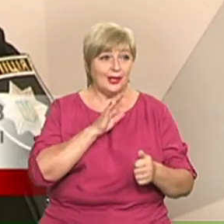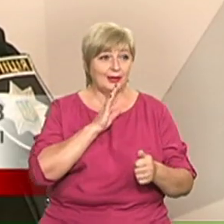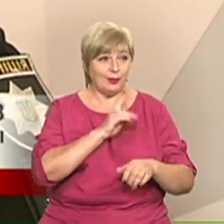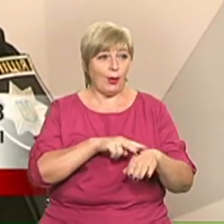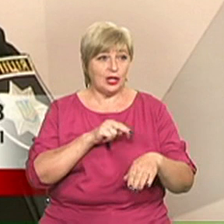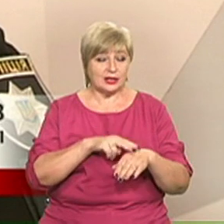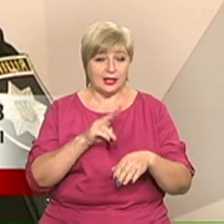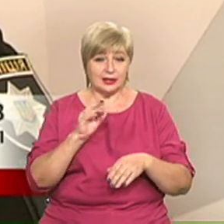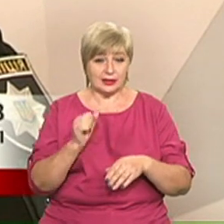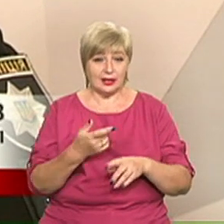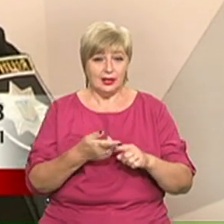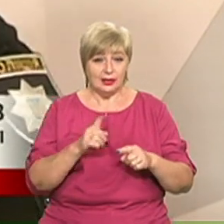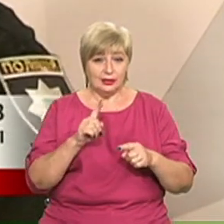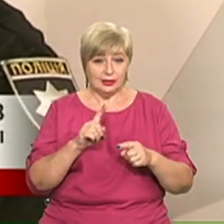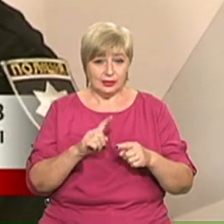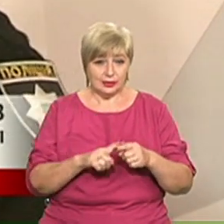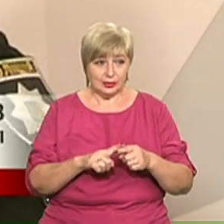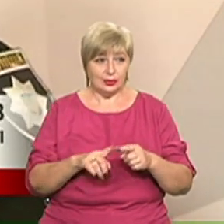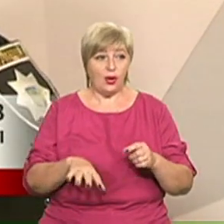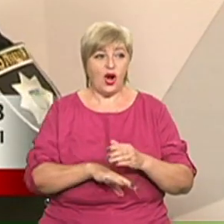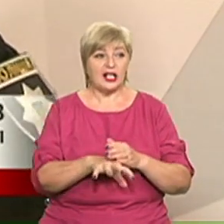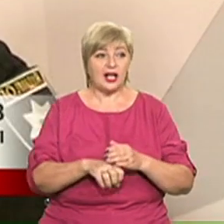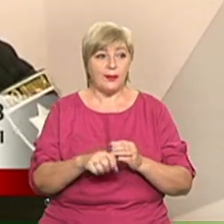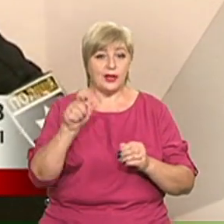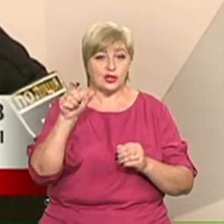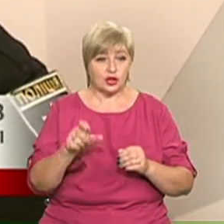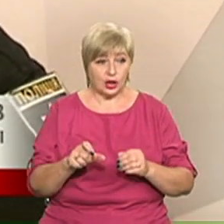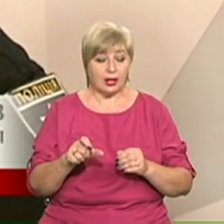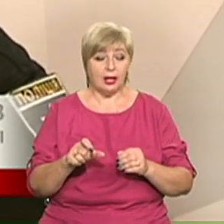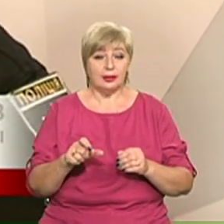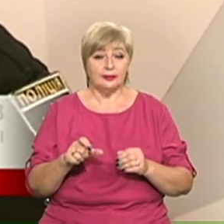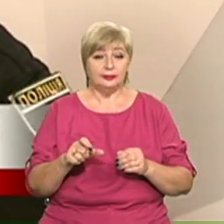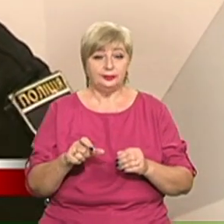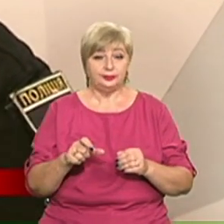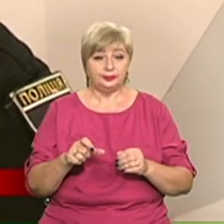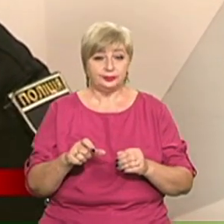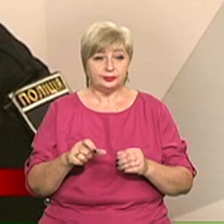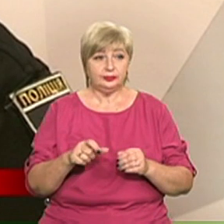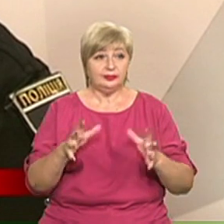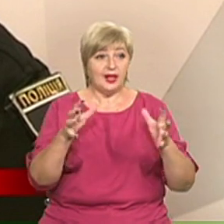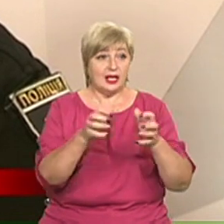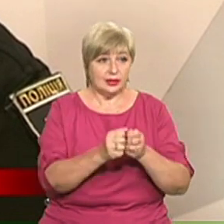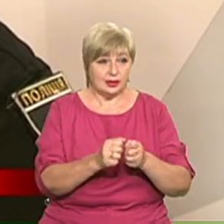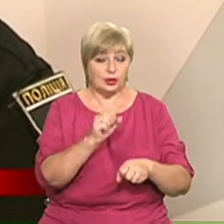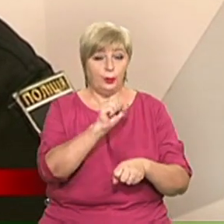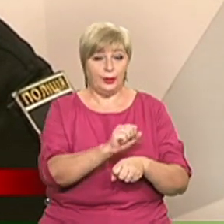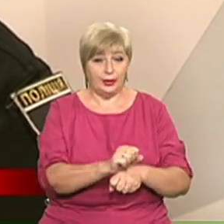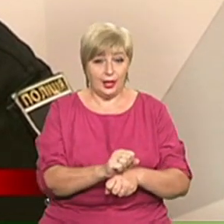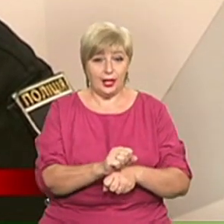Наздогнала вона цього ймовірно причетного грабіжника до цієї події, власне, зупинила і